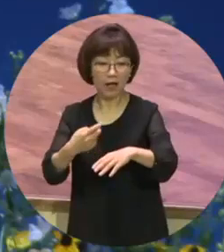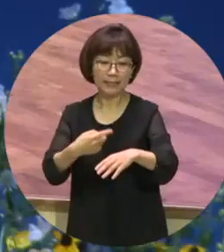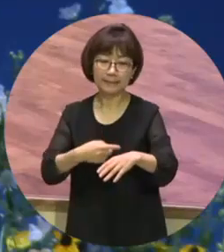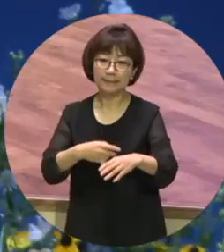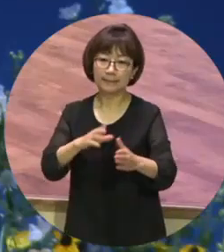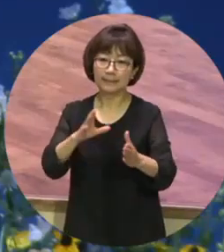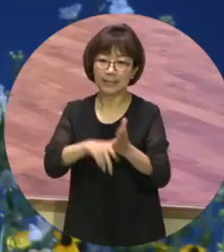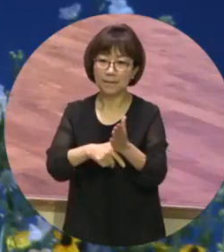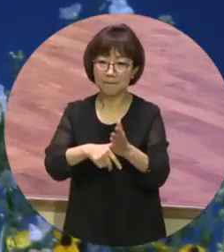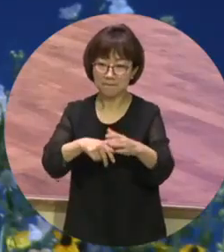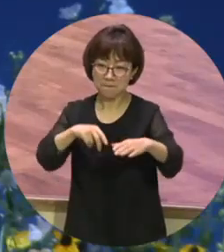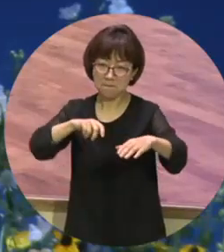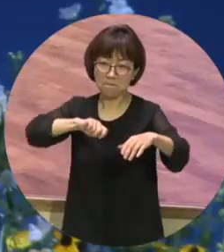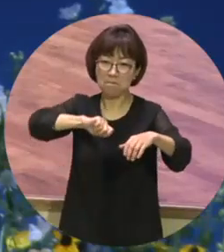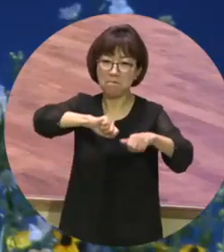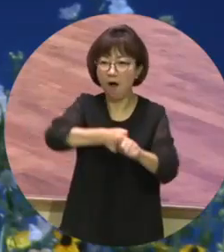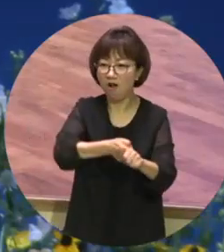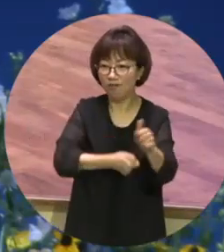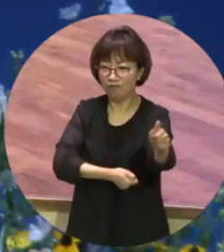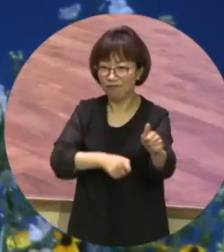축구 전문가들 말입니다.